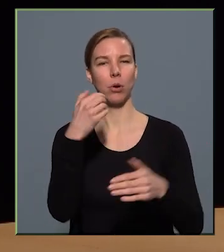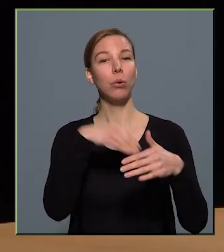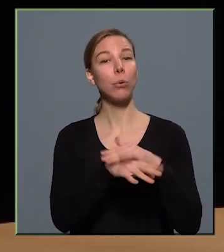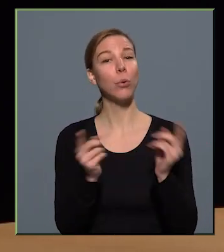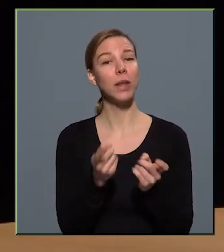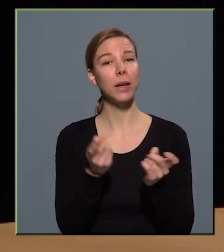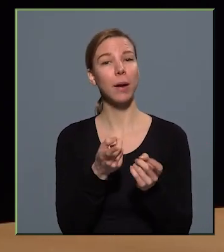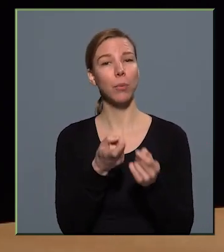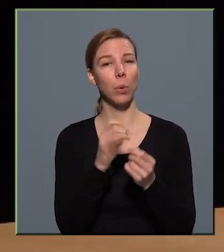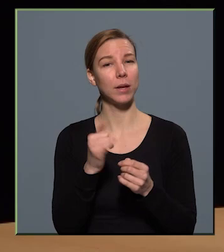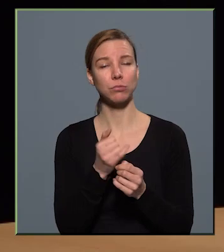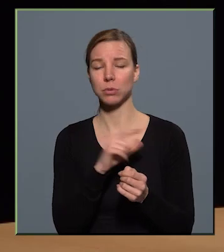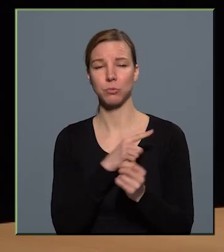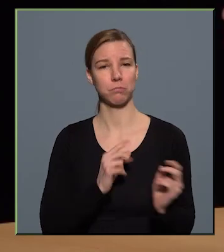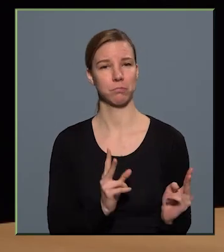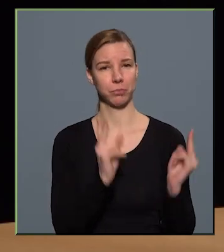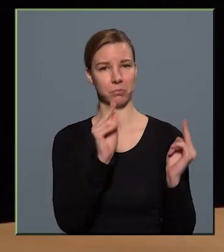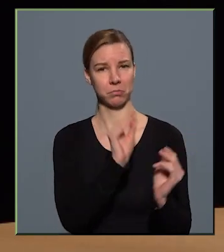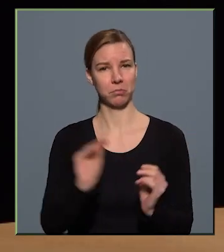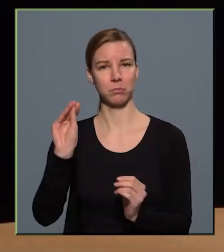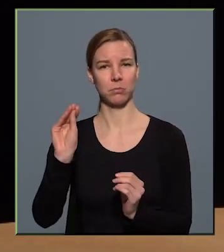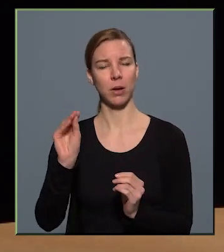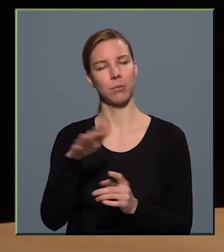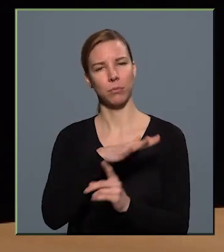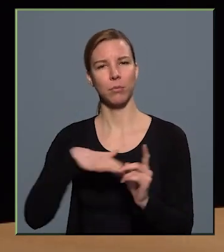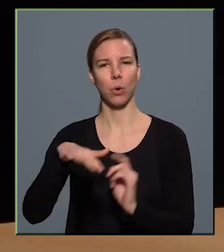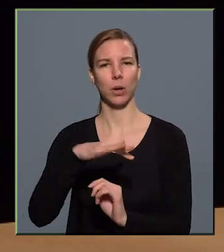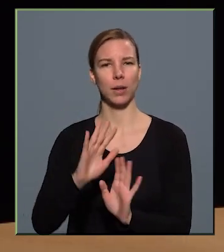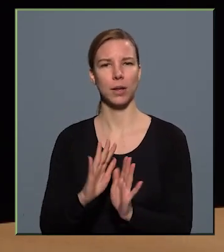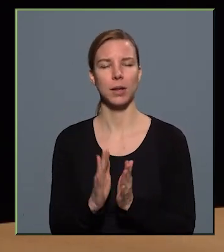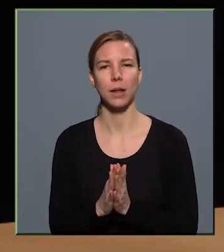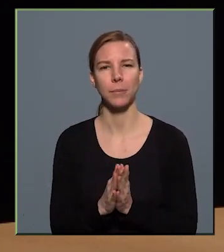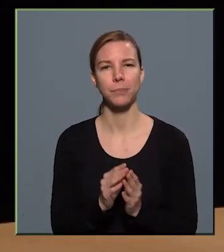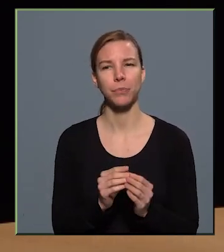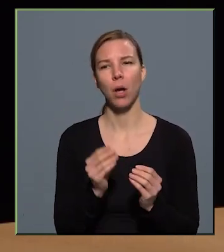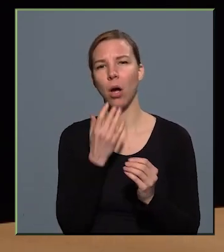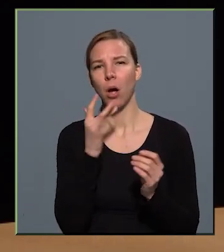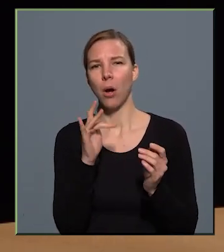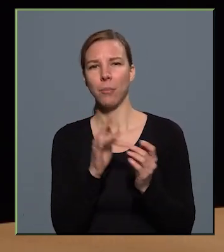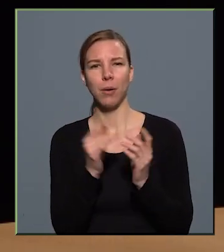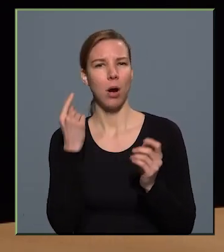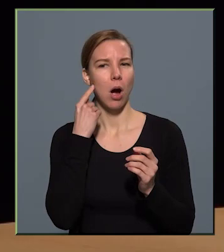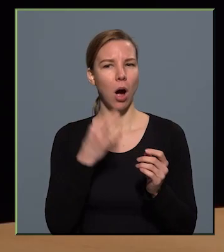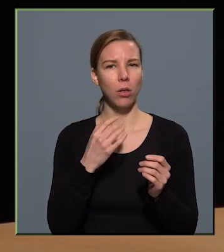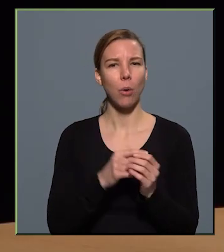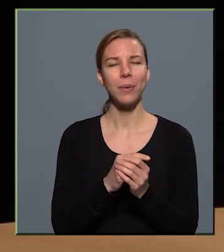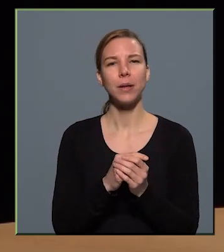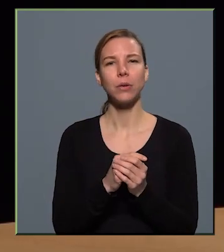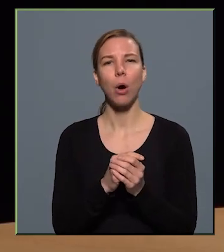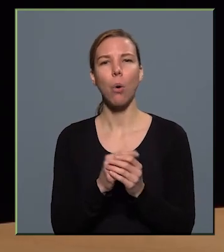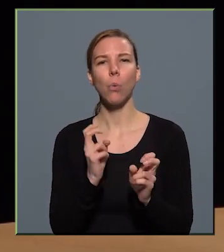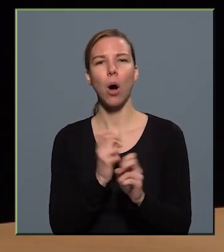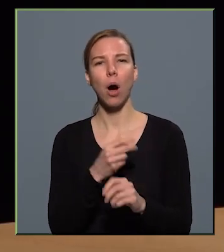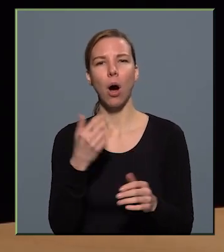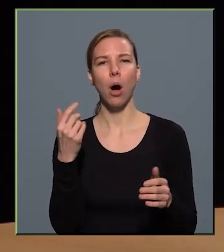sokat hallottuk azt a piacon, most egy picit ellépek a villamosenergiapiactól, hogy hát hogy ezért meg ezért így meg így alakult a kőolaj ára. De